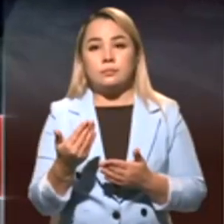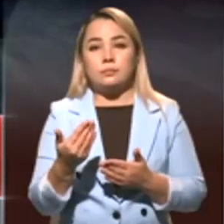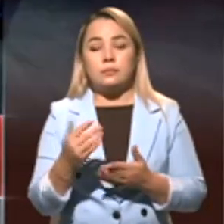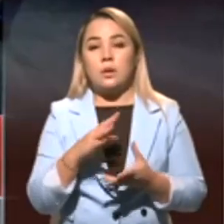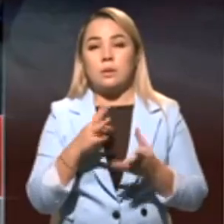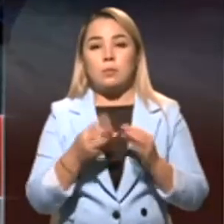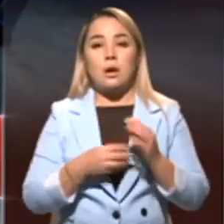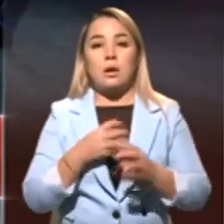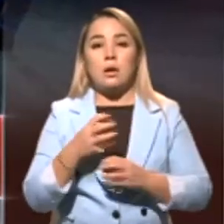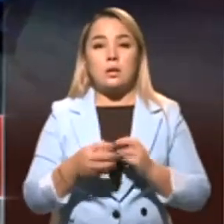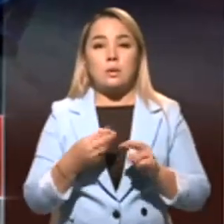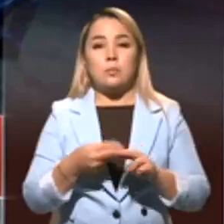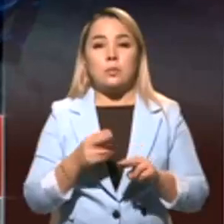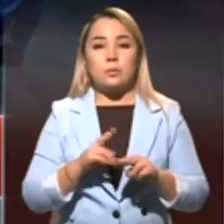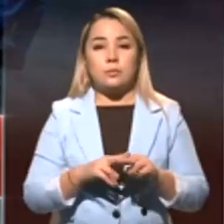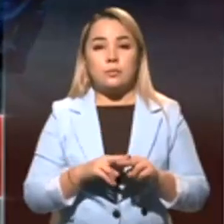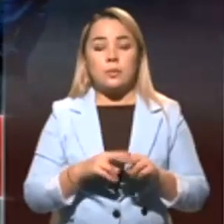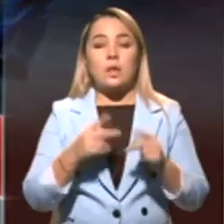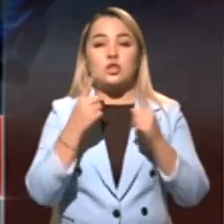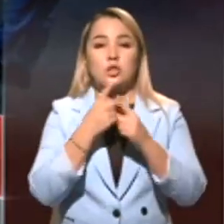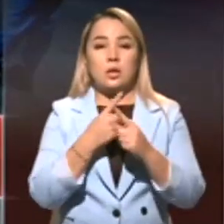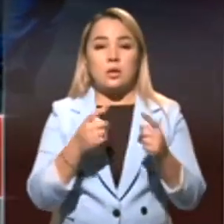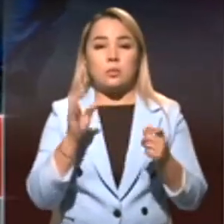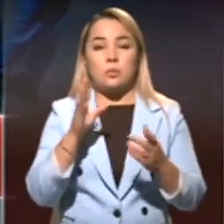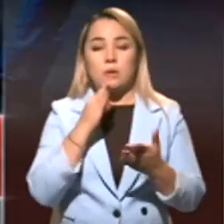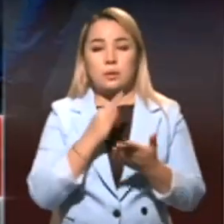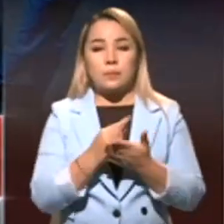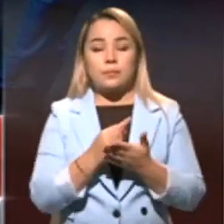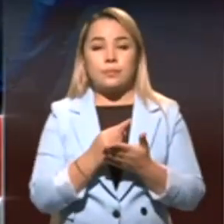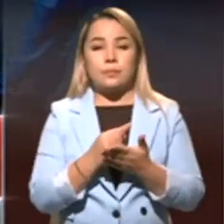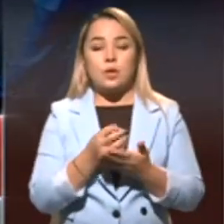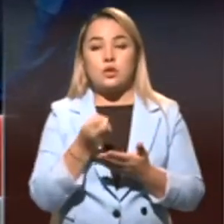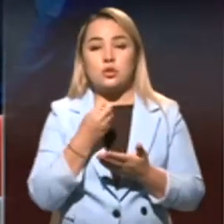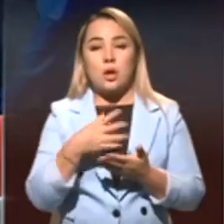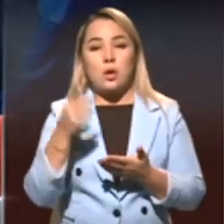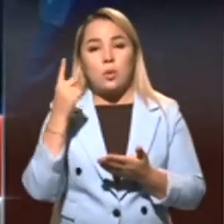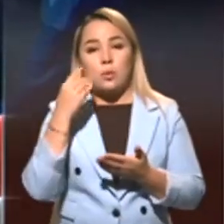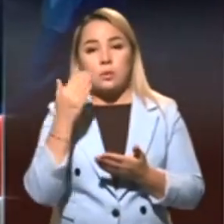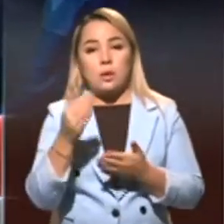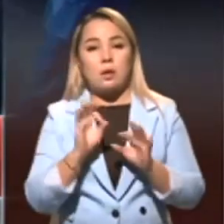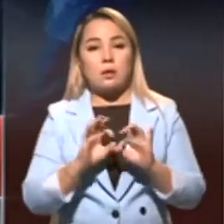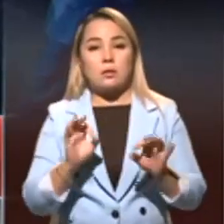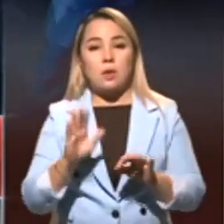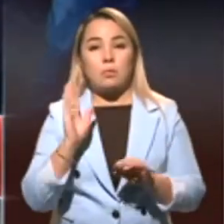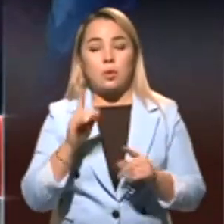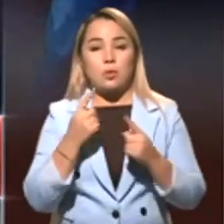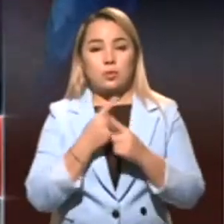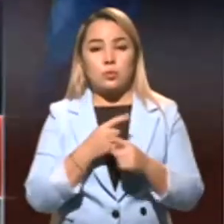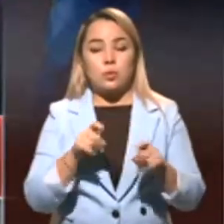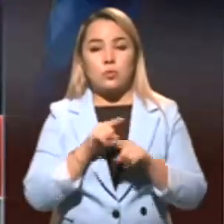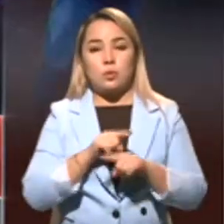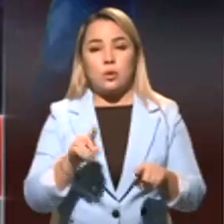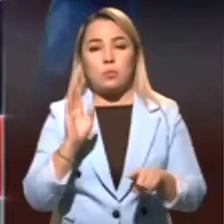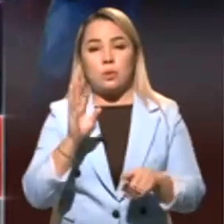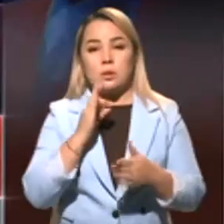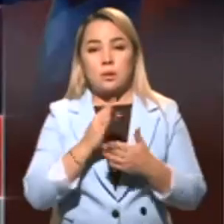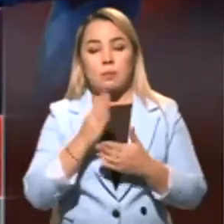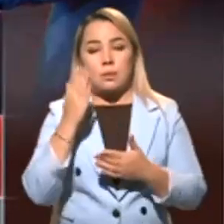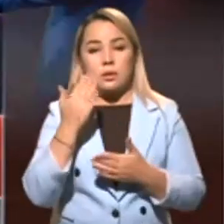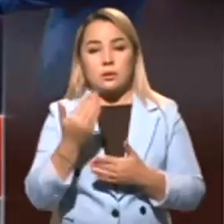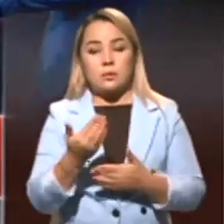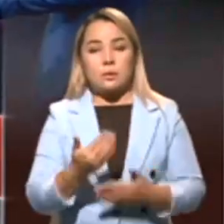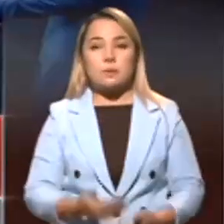бүкіл әлемге жария ететіндей жақсы ойлар айтылады, үндеулер тасталады деп өткен